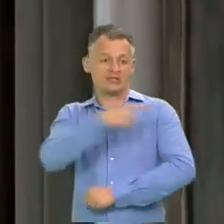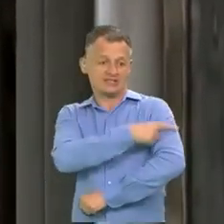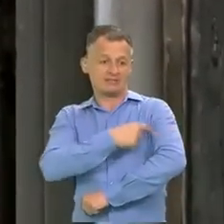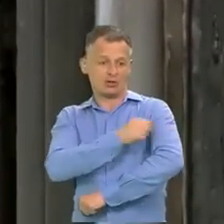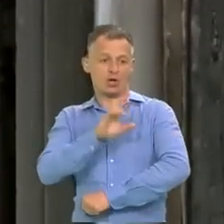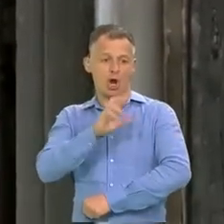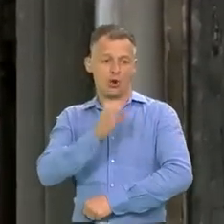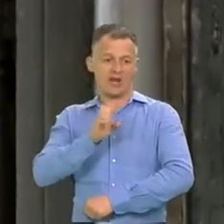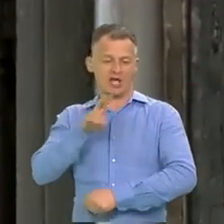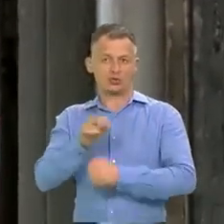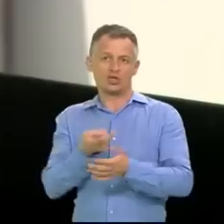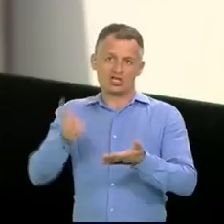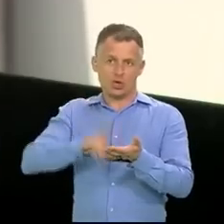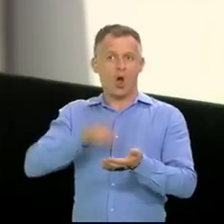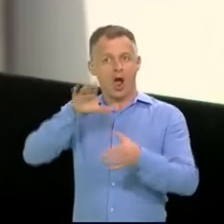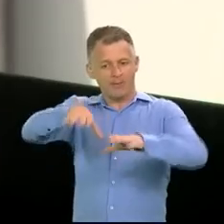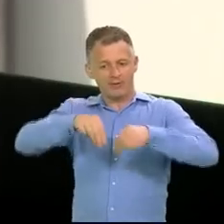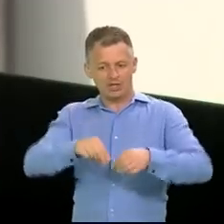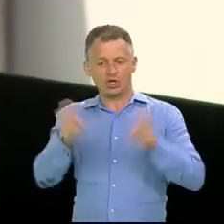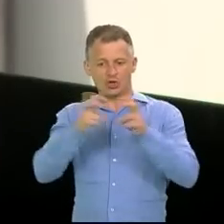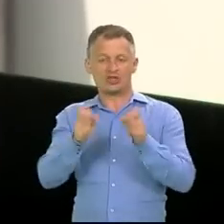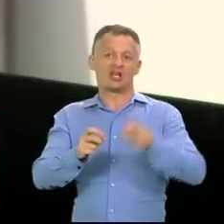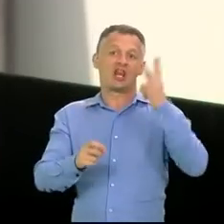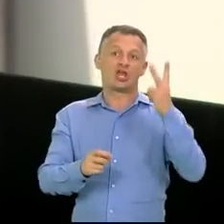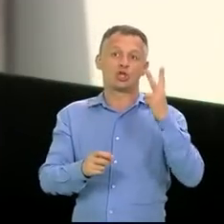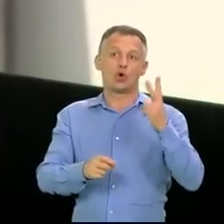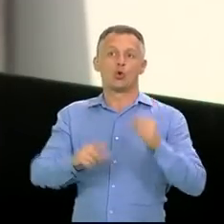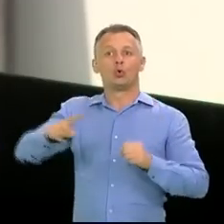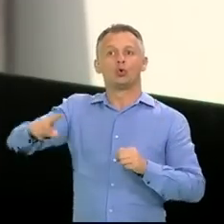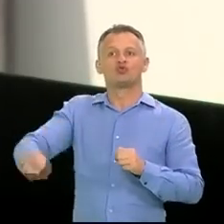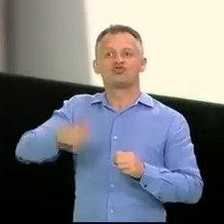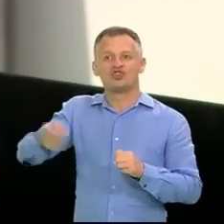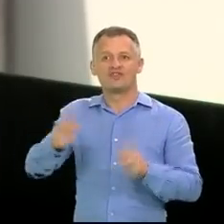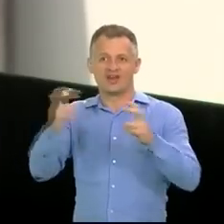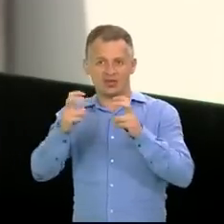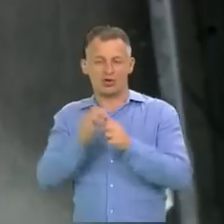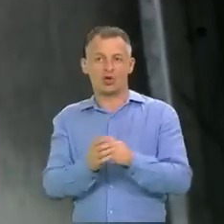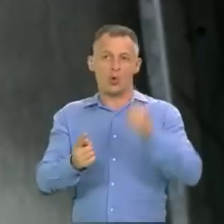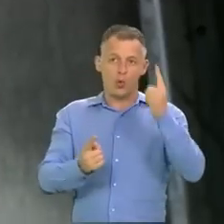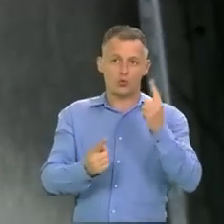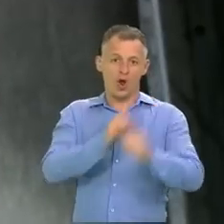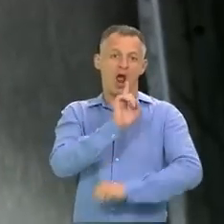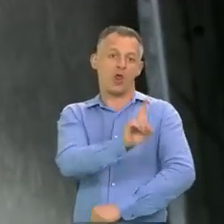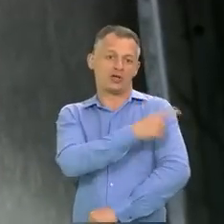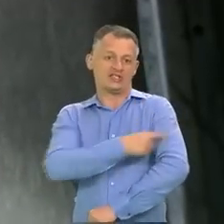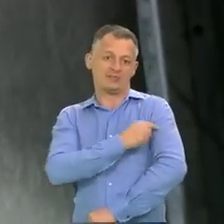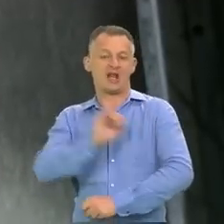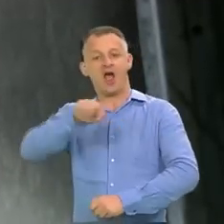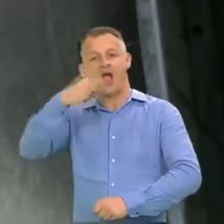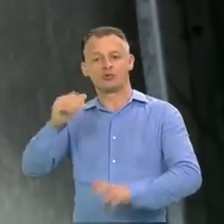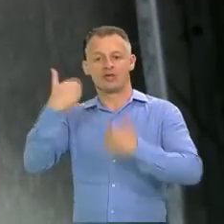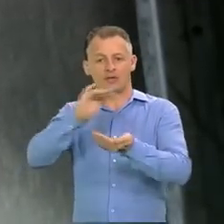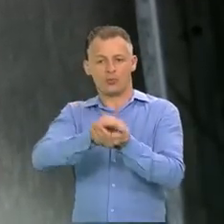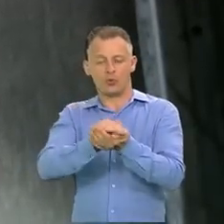acum alimentat din nou cu curent, însă de la două generatoare, unul al spitalului, unul al pompierilor. Transformatorul care a